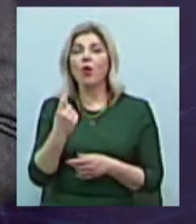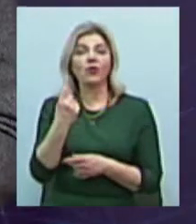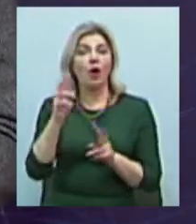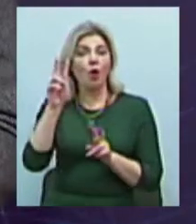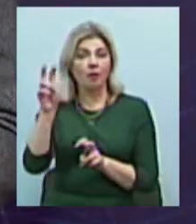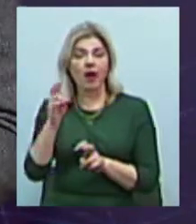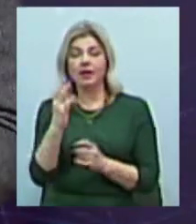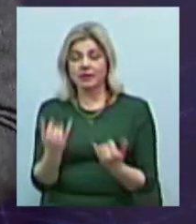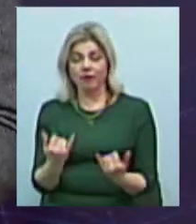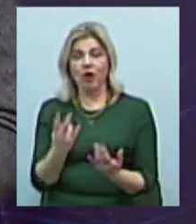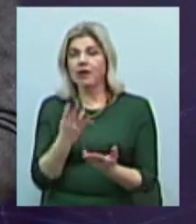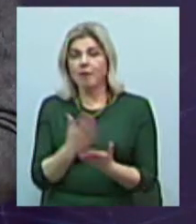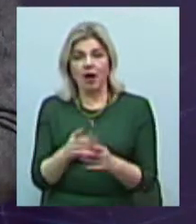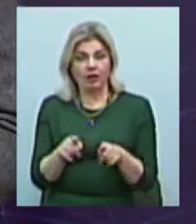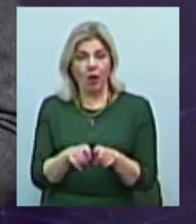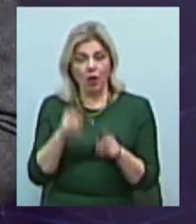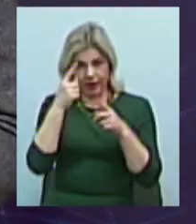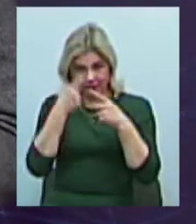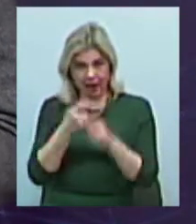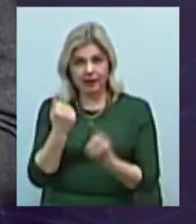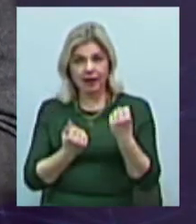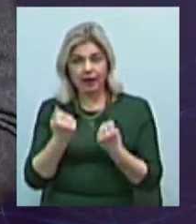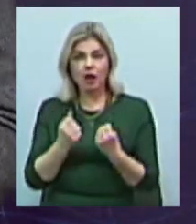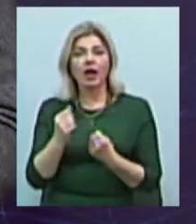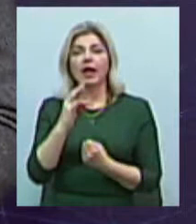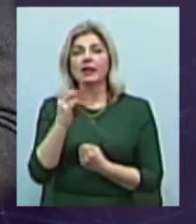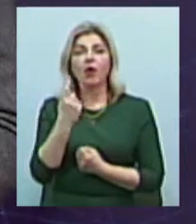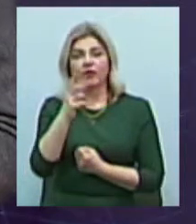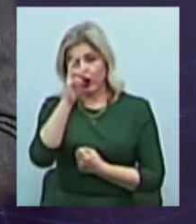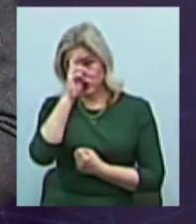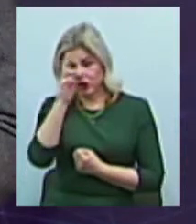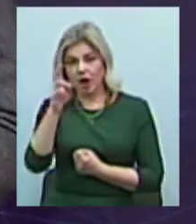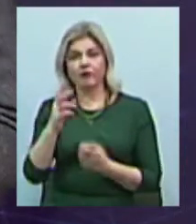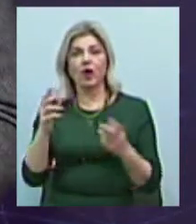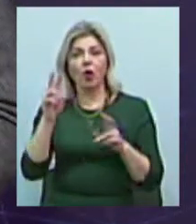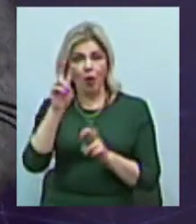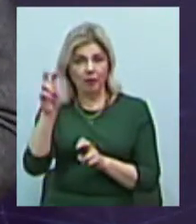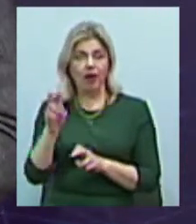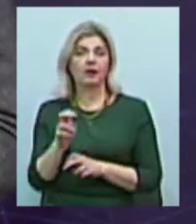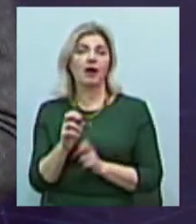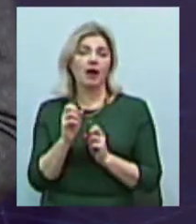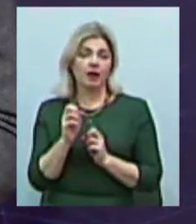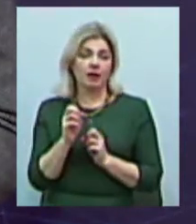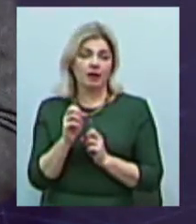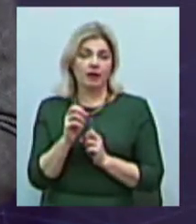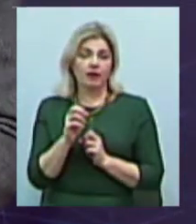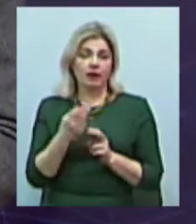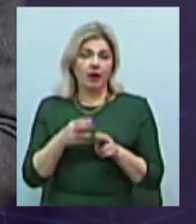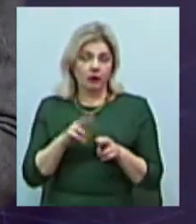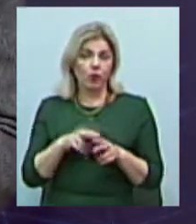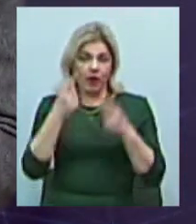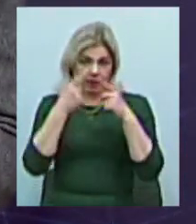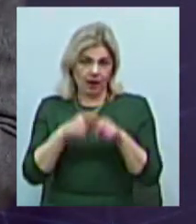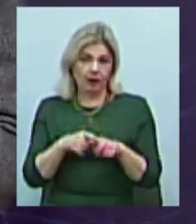день не має такої техніки, скажімо так, жодна державна компанія, така як, наприклад, облавтодор, яка, на жаль, техніка, яка